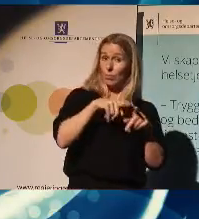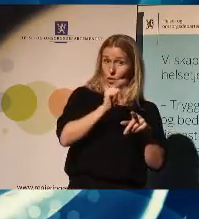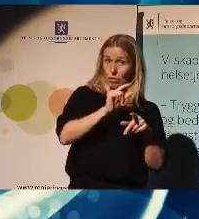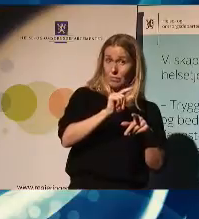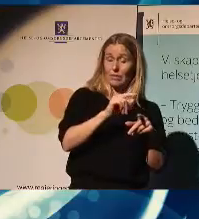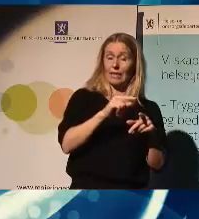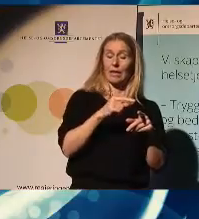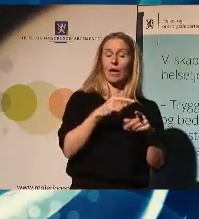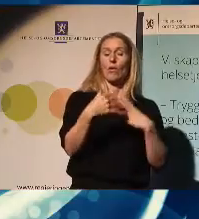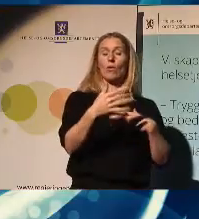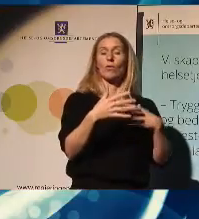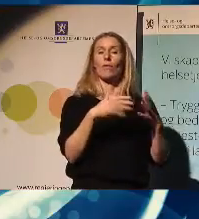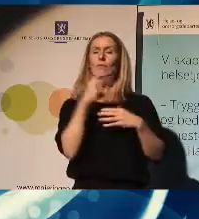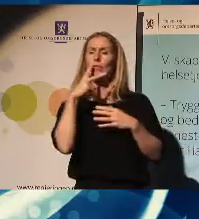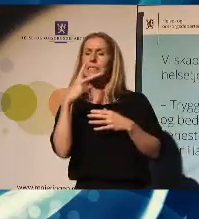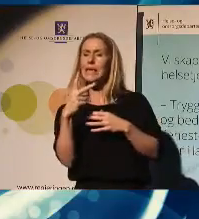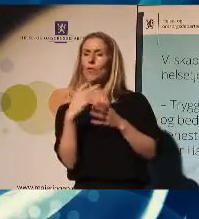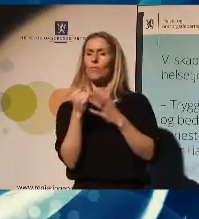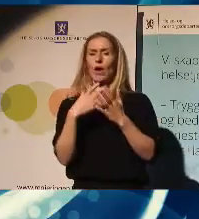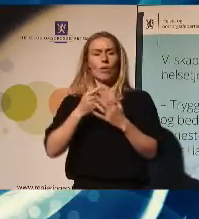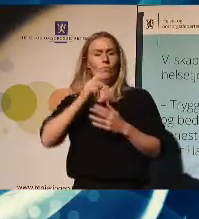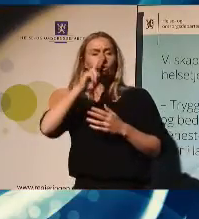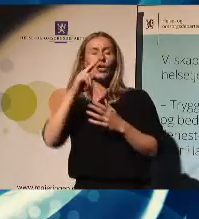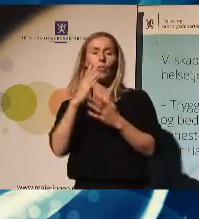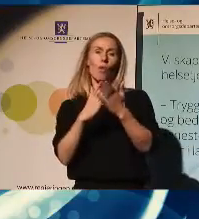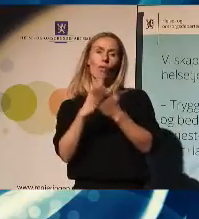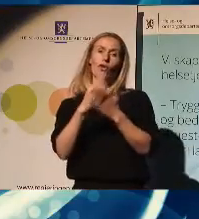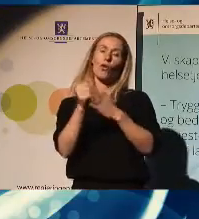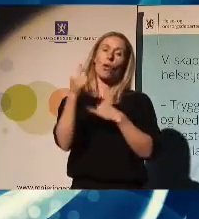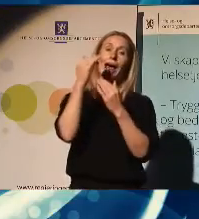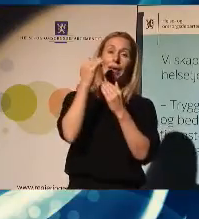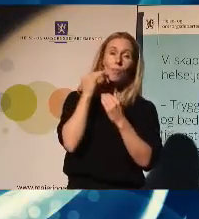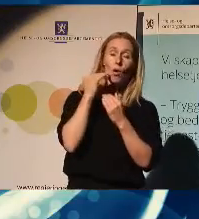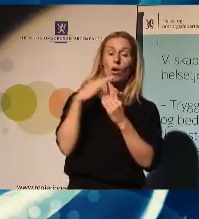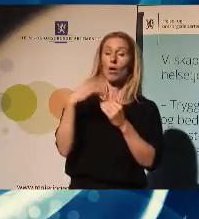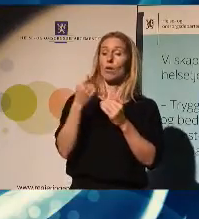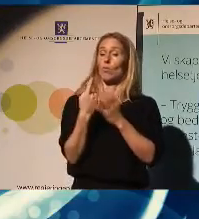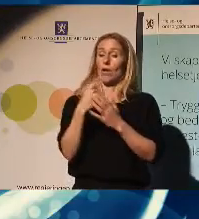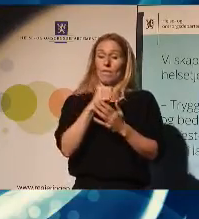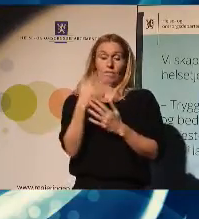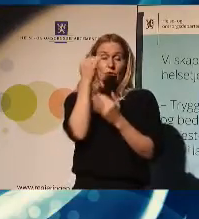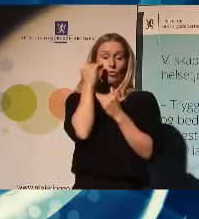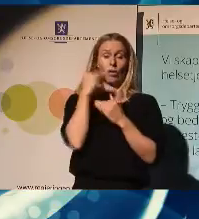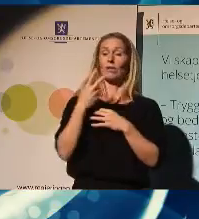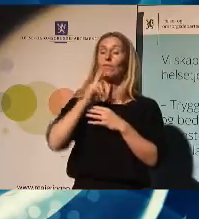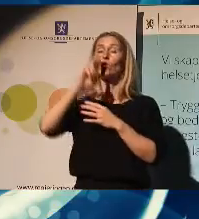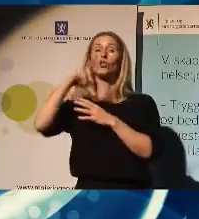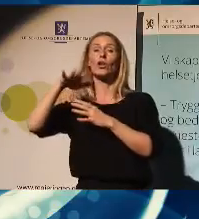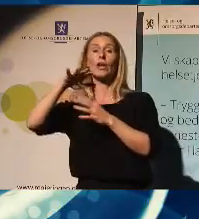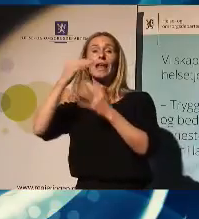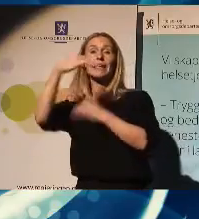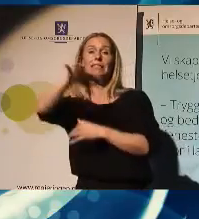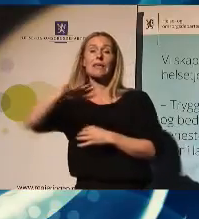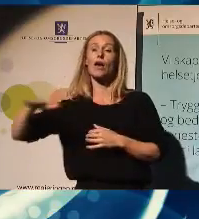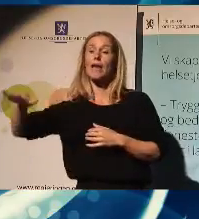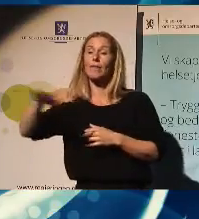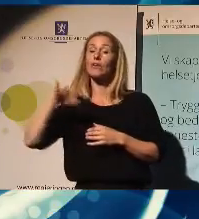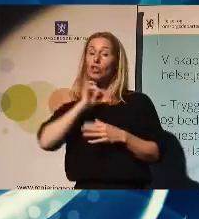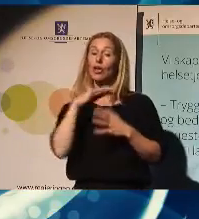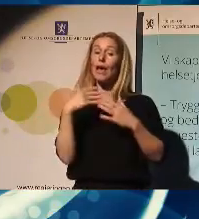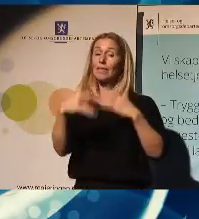om vi har nye måter å lære på, om utdanningene våre kan få nye læringsarenaer, fordi det kommer til også å være konkurranse